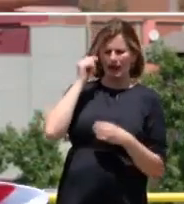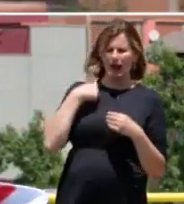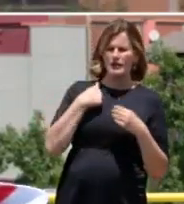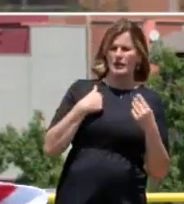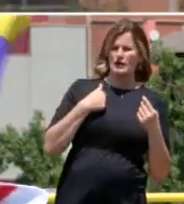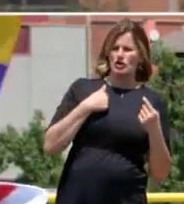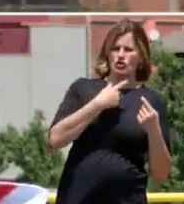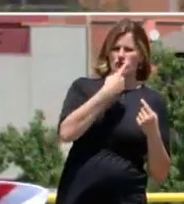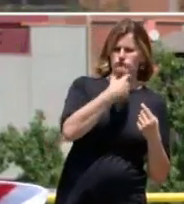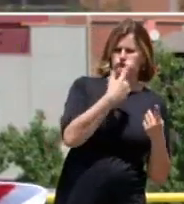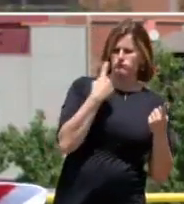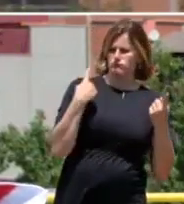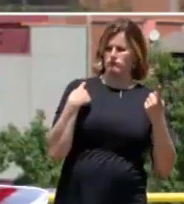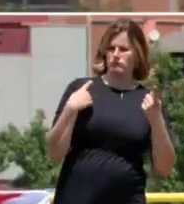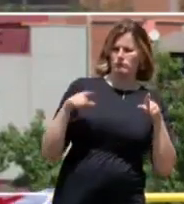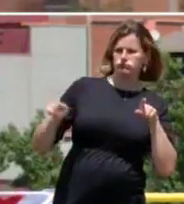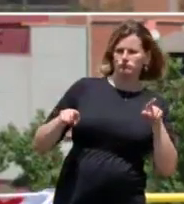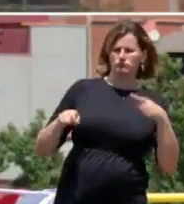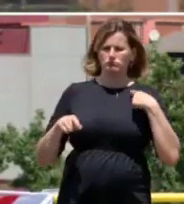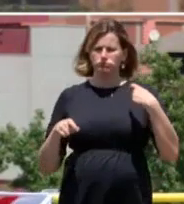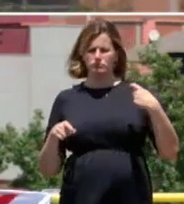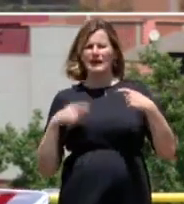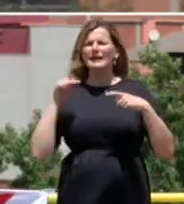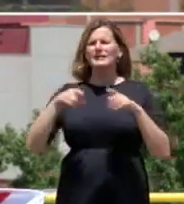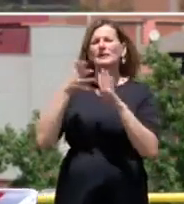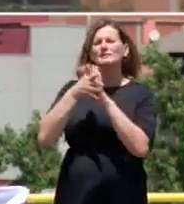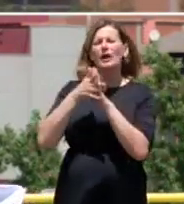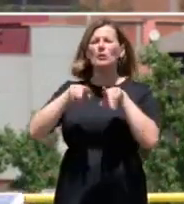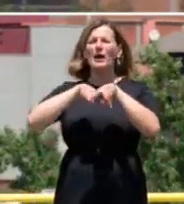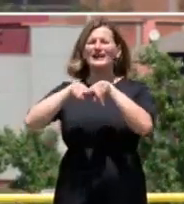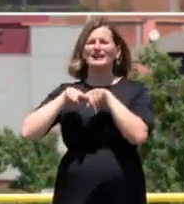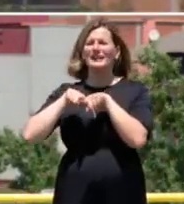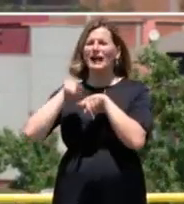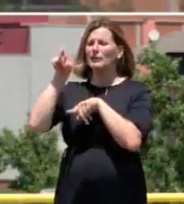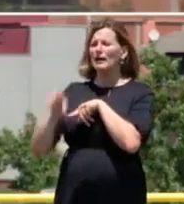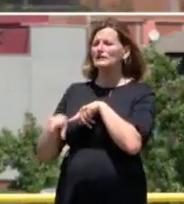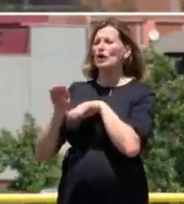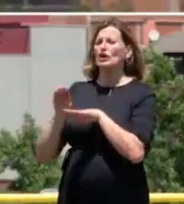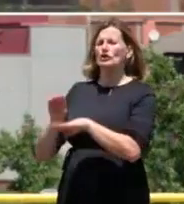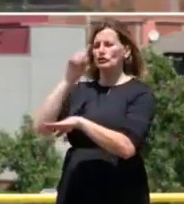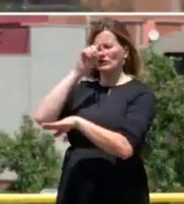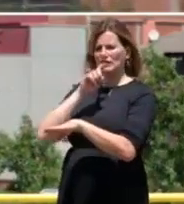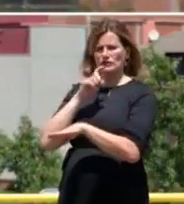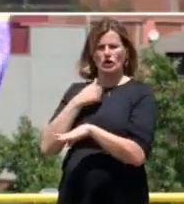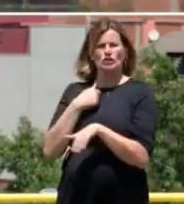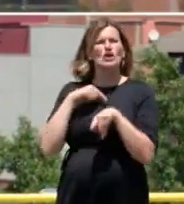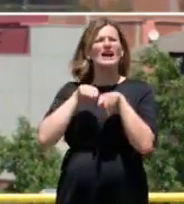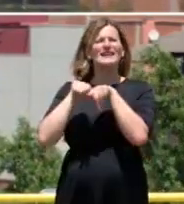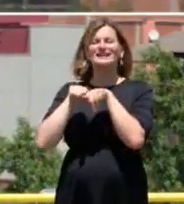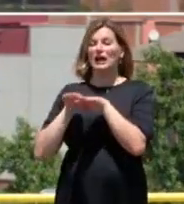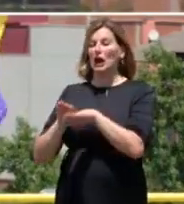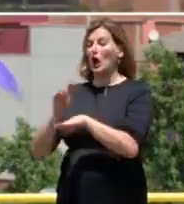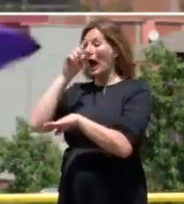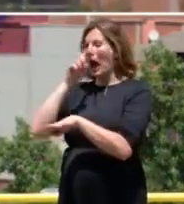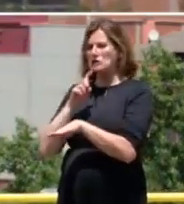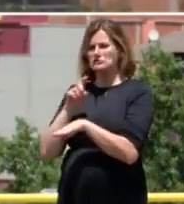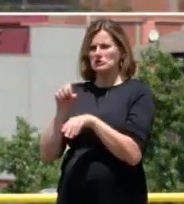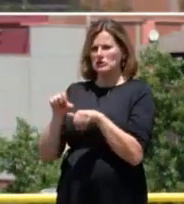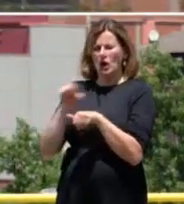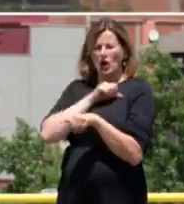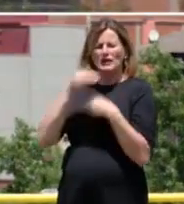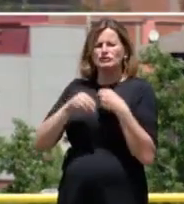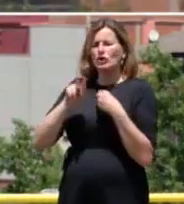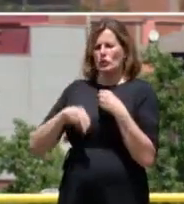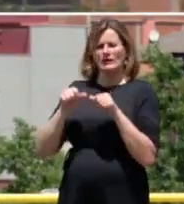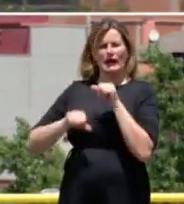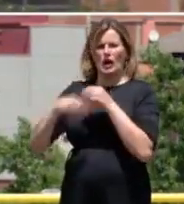I durant aquestes setmanes també hem escoltat comentaris lletjos que criticaven l'edat del senyor Ernest Maragall. No, jo no critico l'edat i no ho he fet i no ho faré mai,